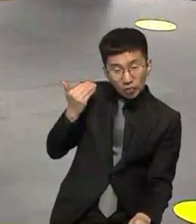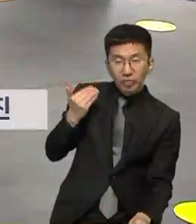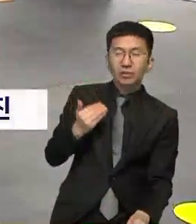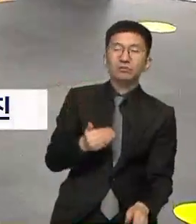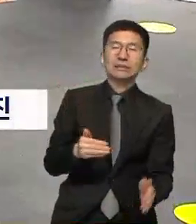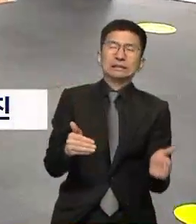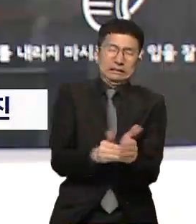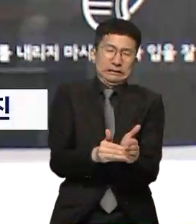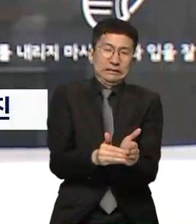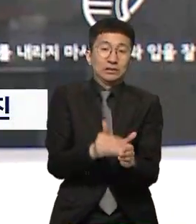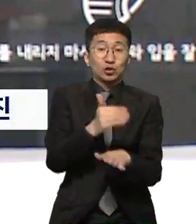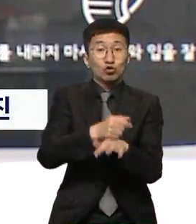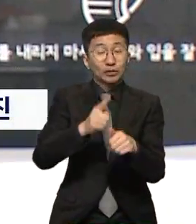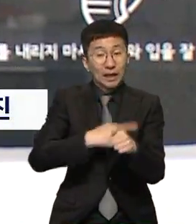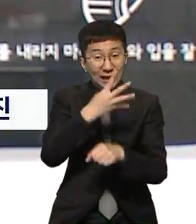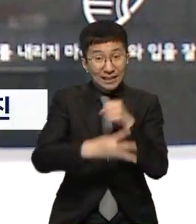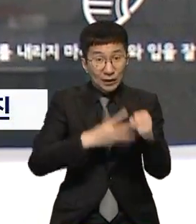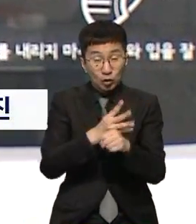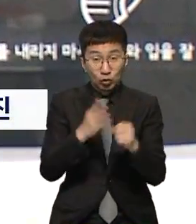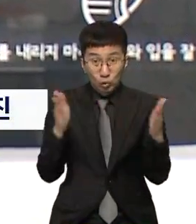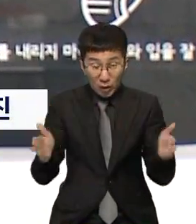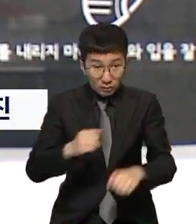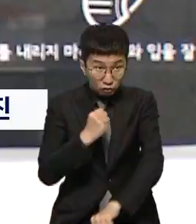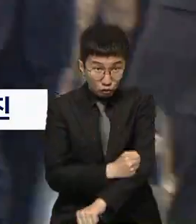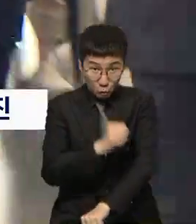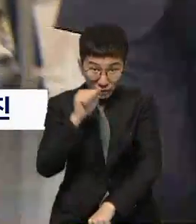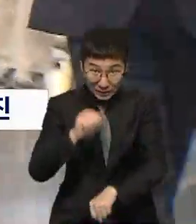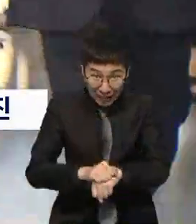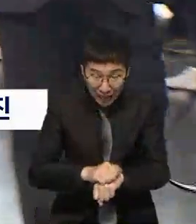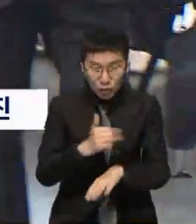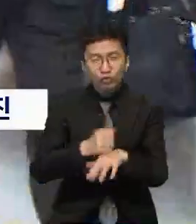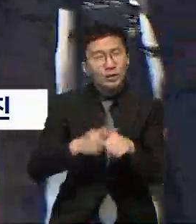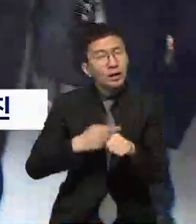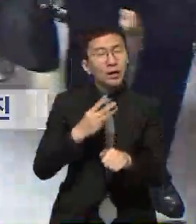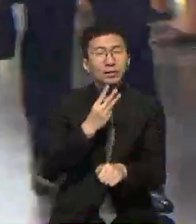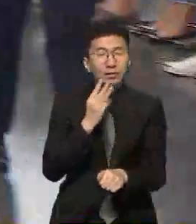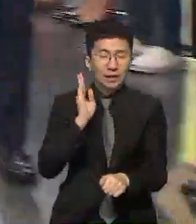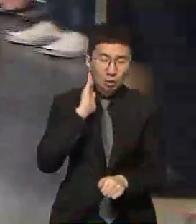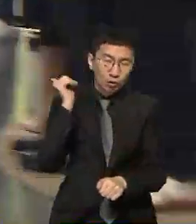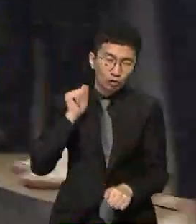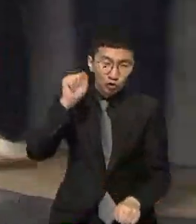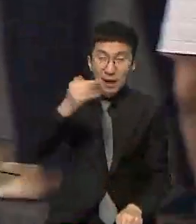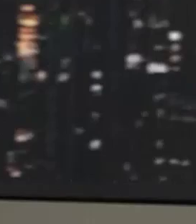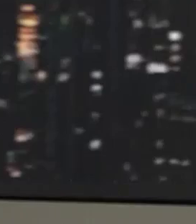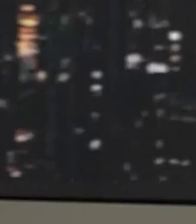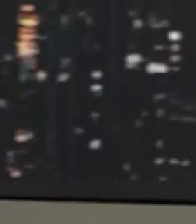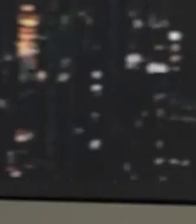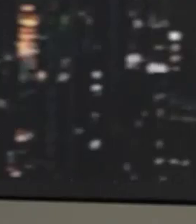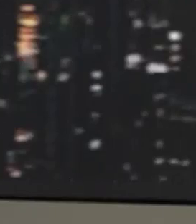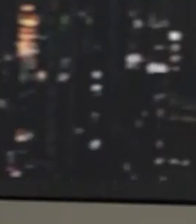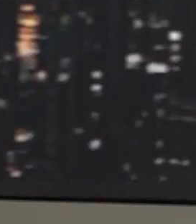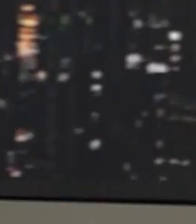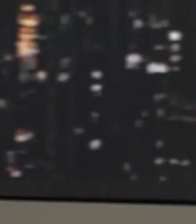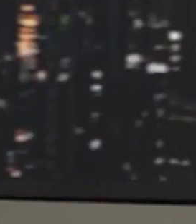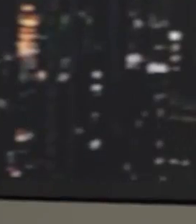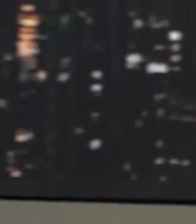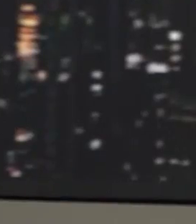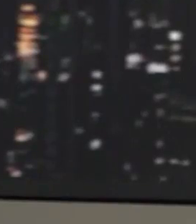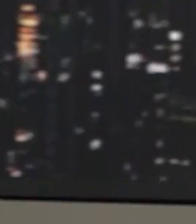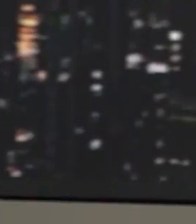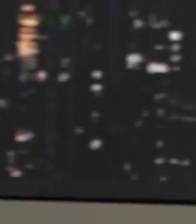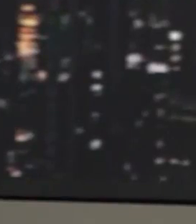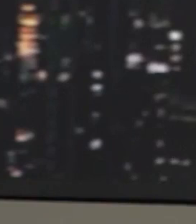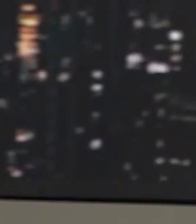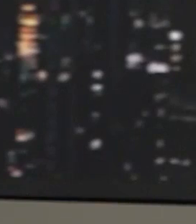성과에 따라 대권가도의 명함도 달라질 걸로 보입니다. SBS 박원경입니다. 네, 안녕하십니까. 김현우입니다. 더